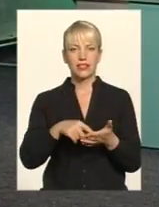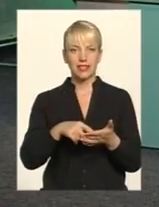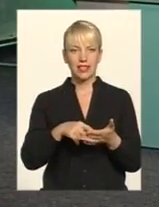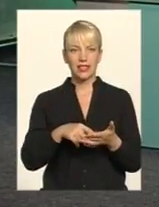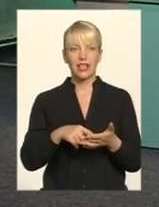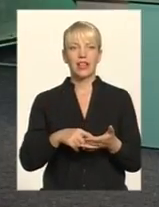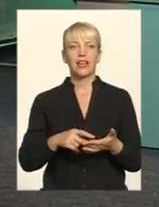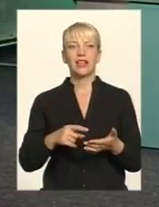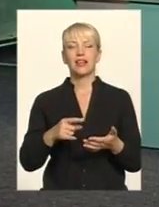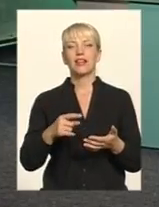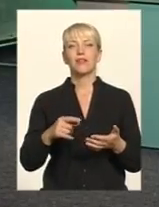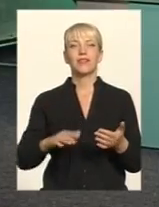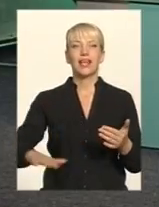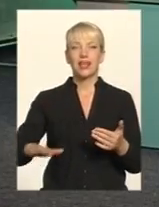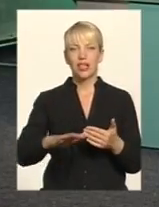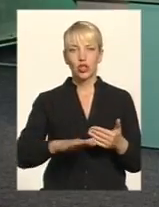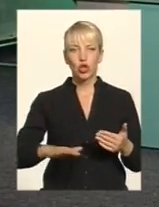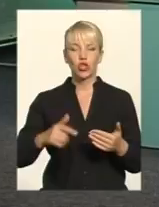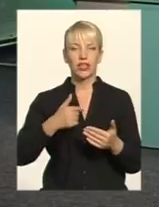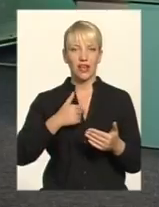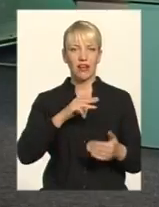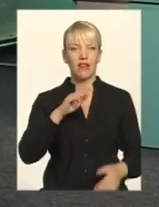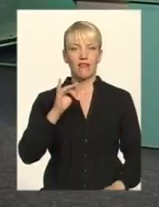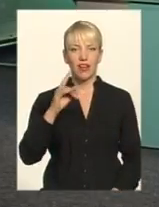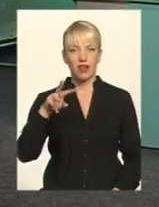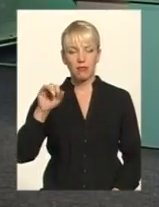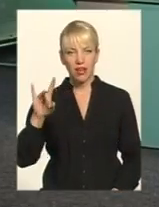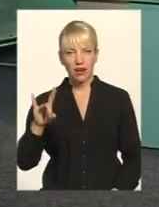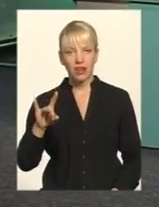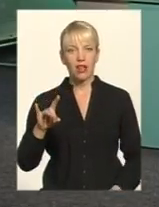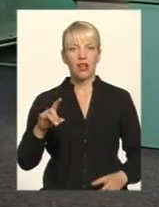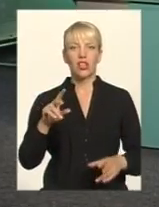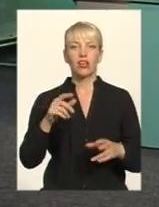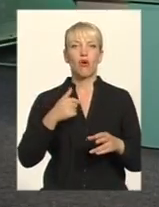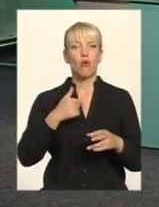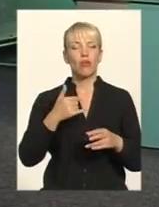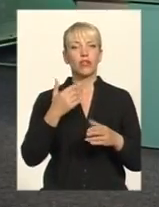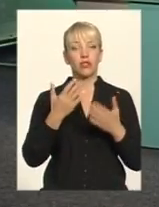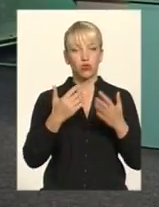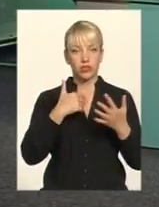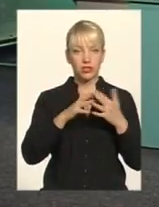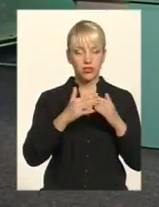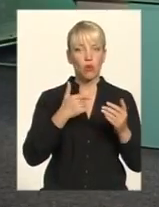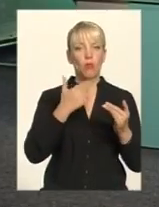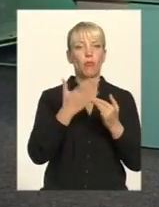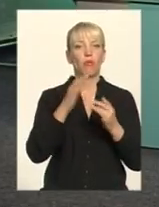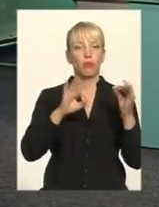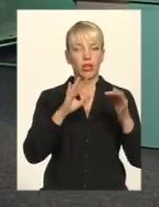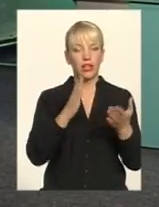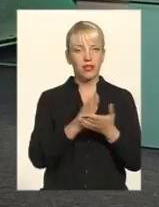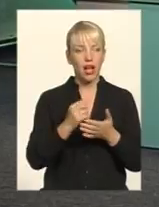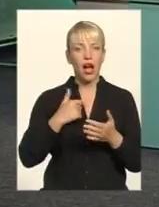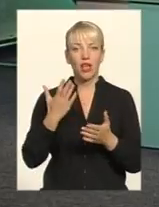буду в місті, в мене ж пільги там певні, що я вже не житель села, так само ж громада об'єднується, статус не зміниться,